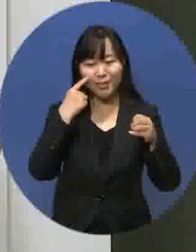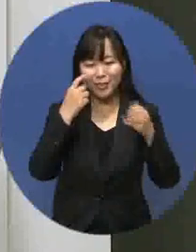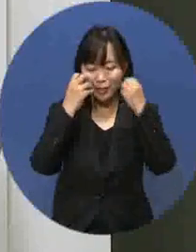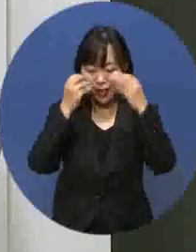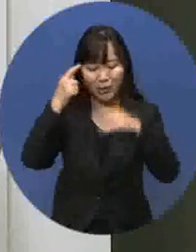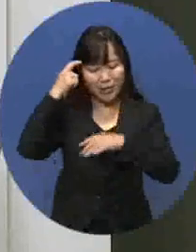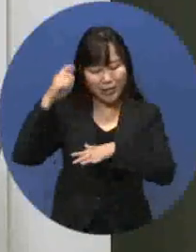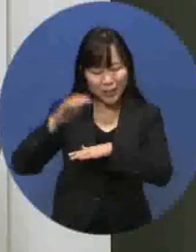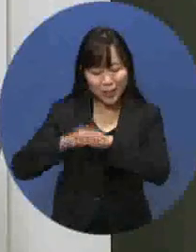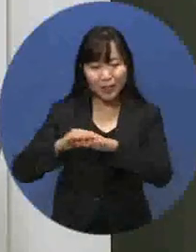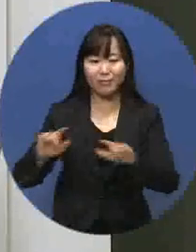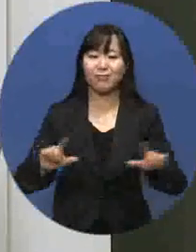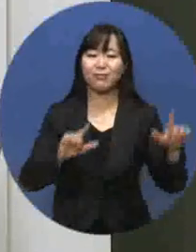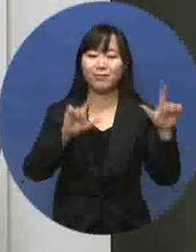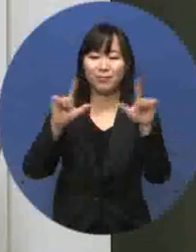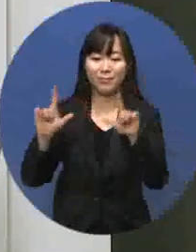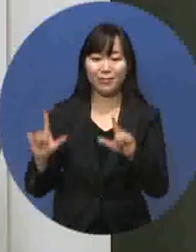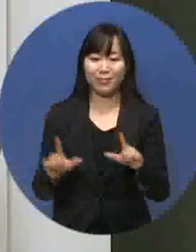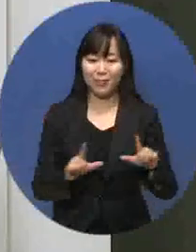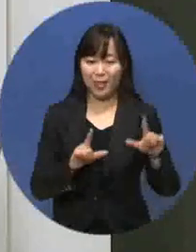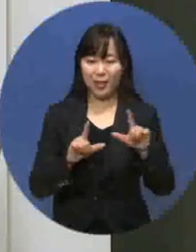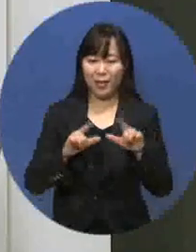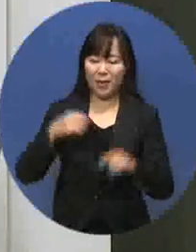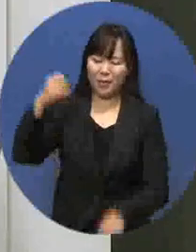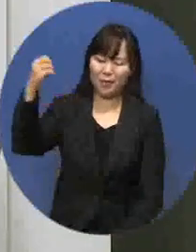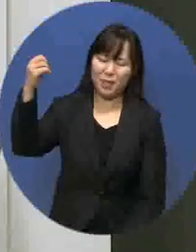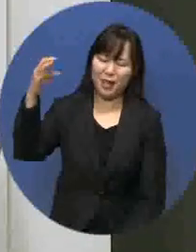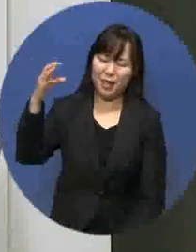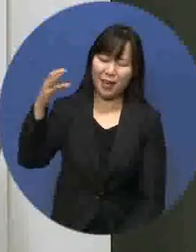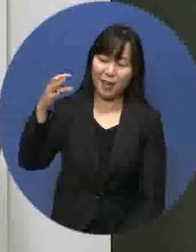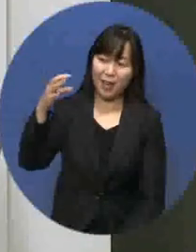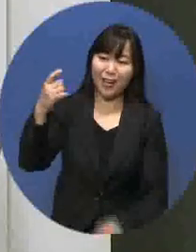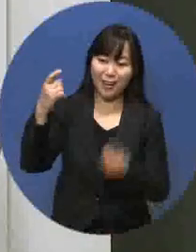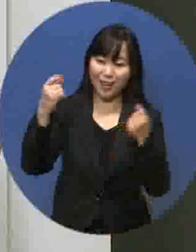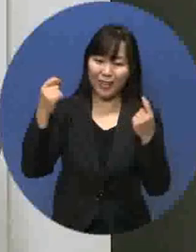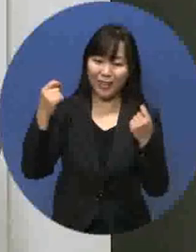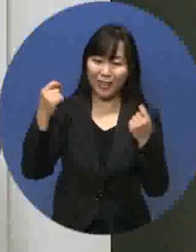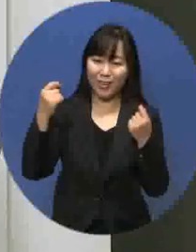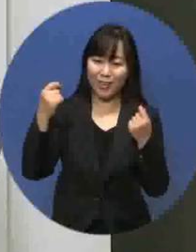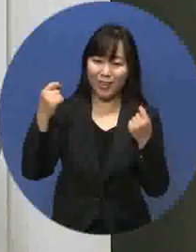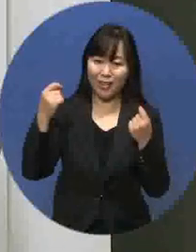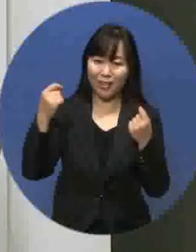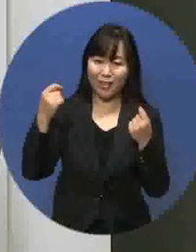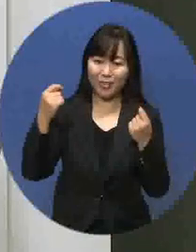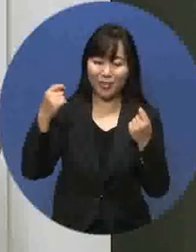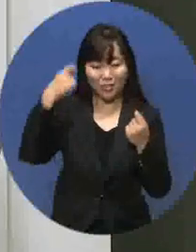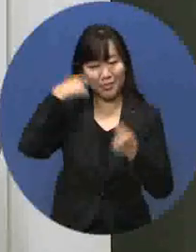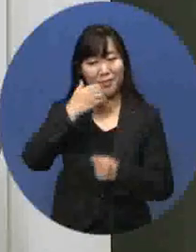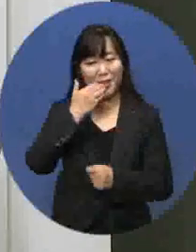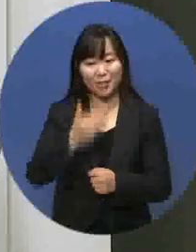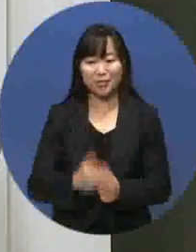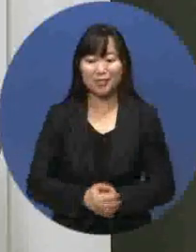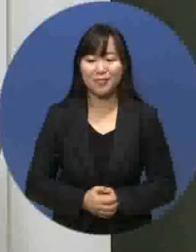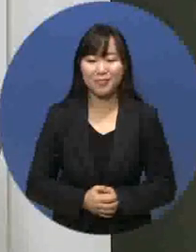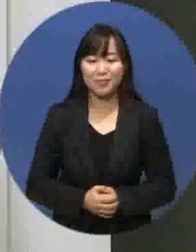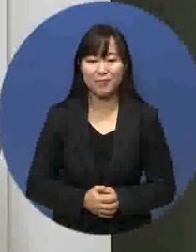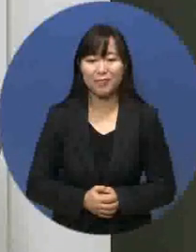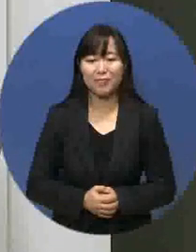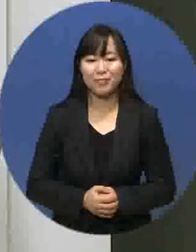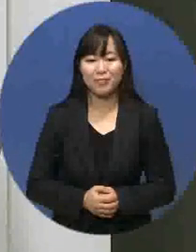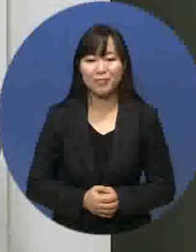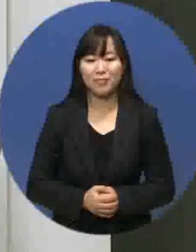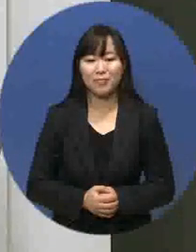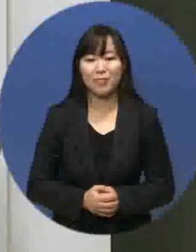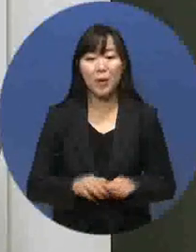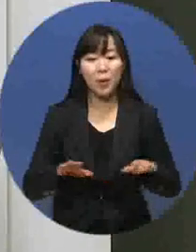새로운 지혜와 삶을 살아가는 데 어떤 빛이 보이지 않을까 이런 생각도